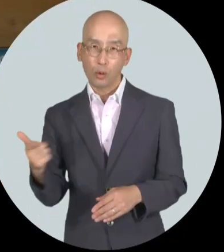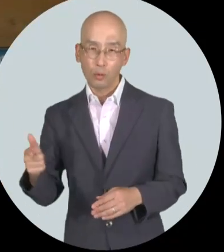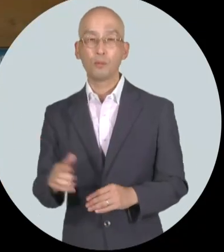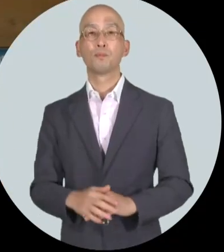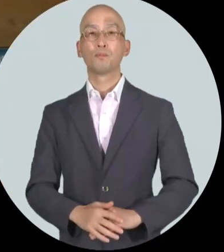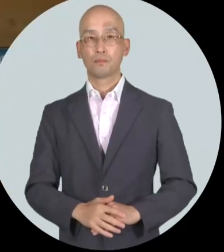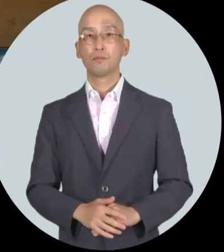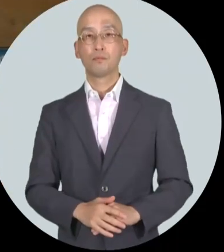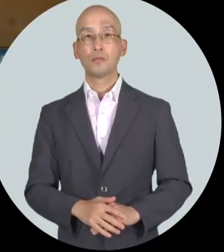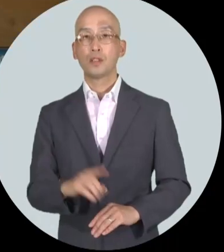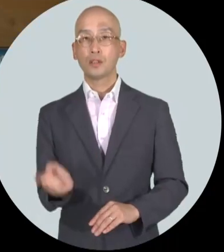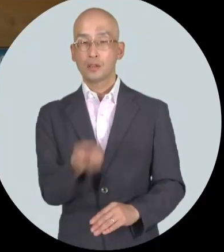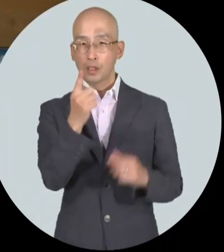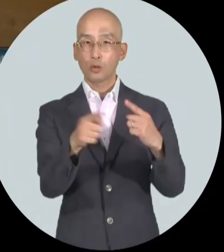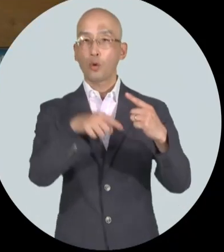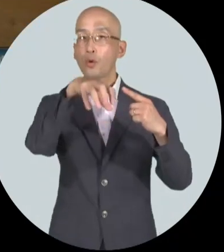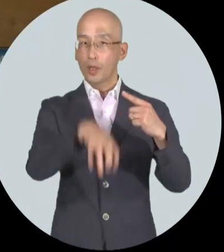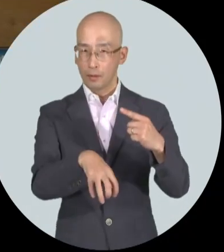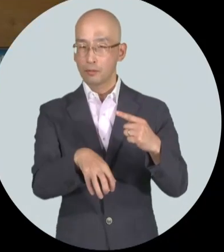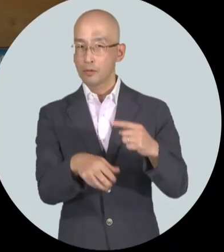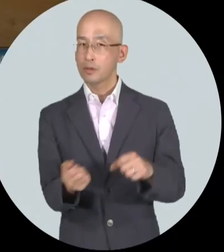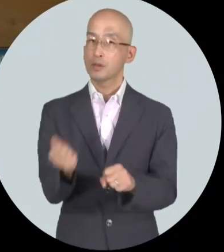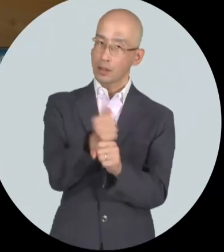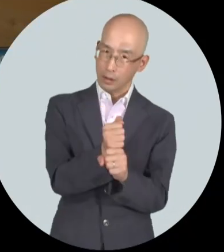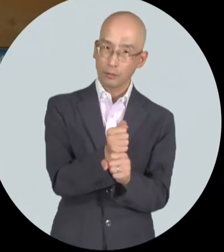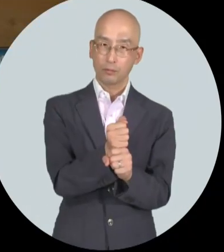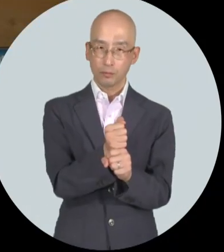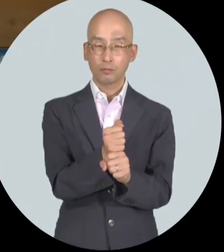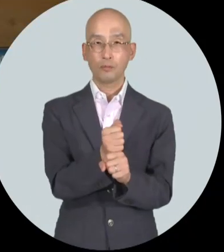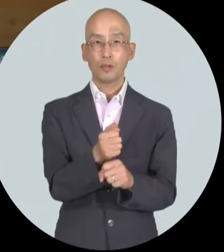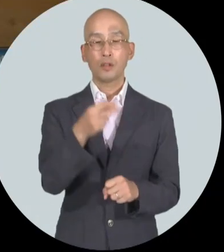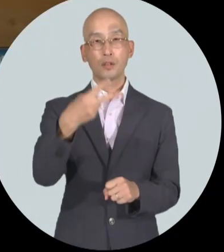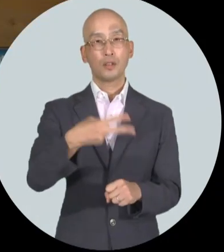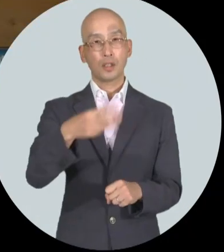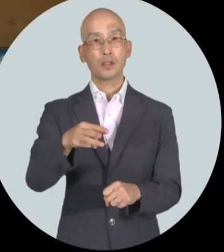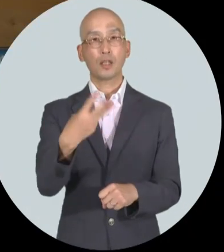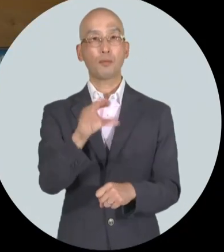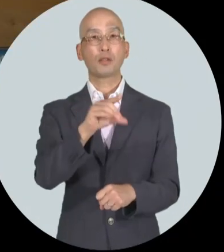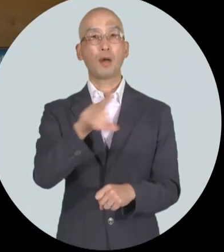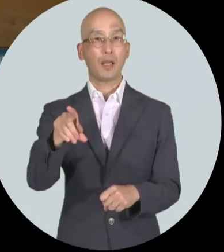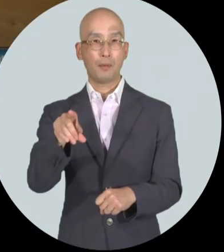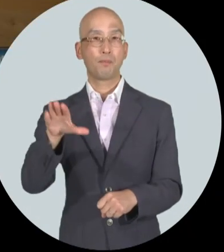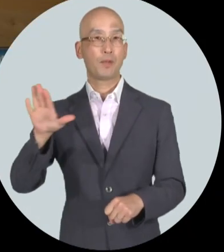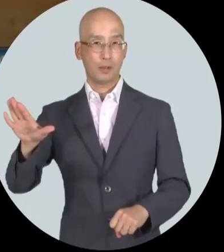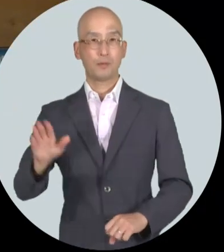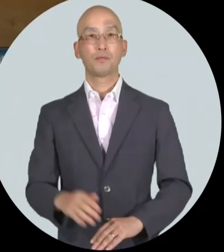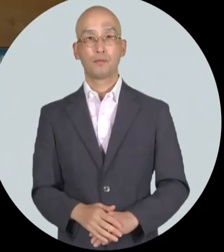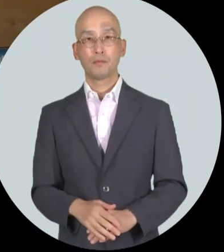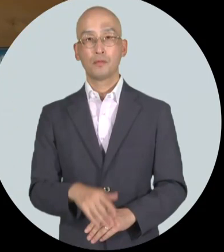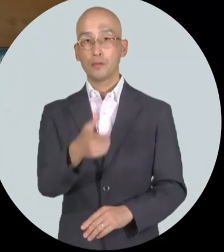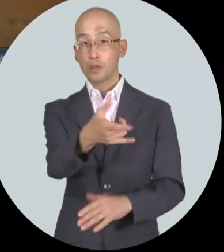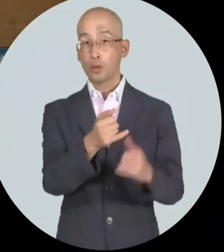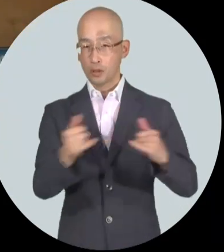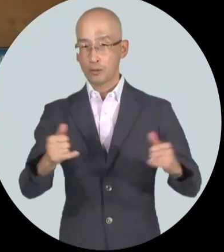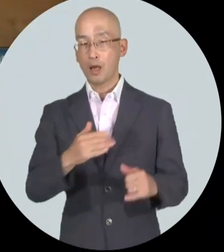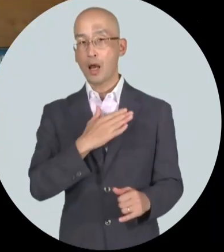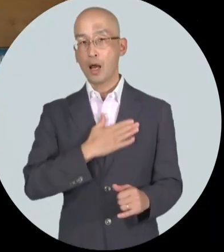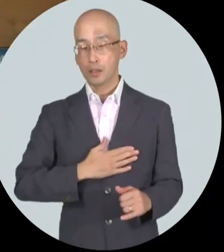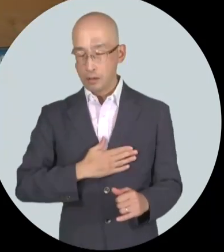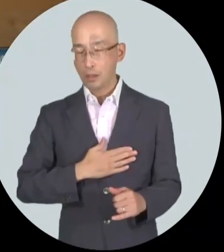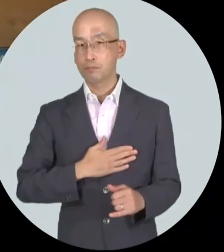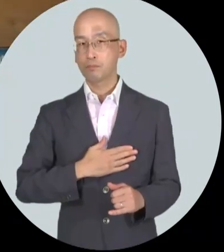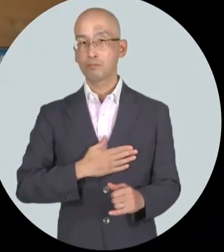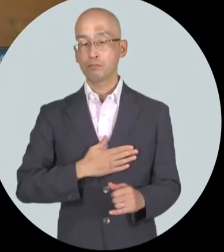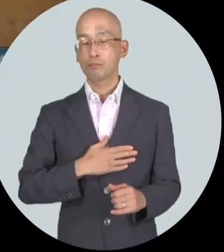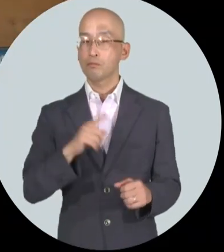は自然公園等災害復旧事業費2300万円規模ということでございまして、利用者の安全確保もありまして、景観